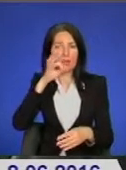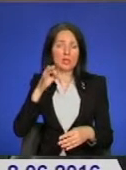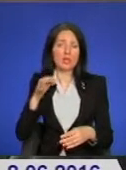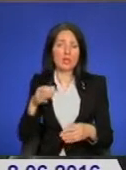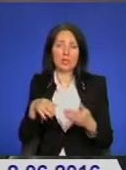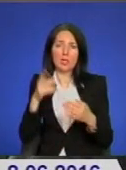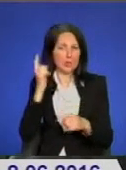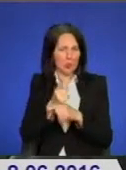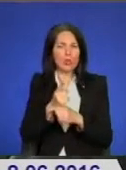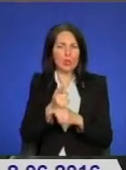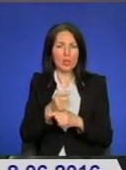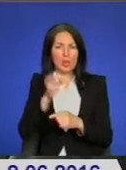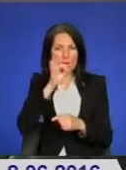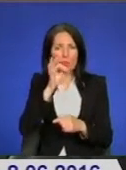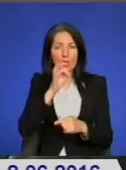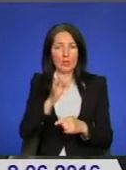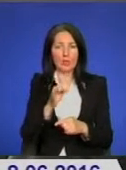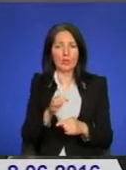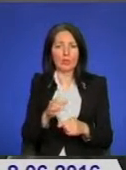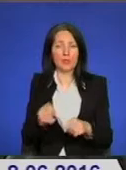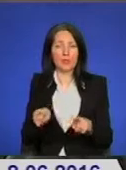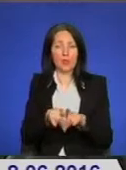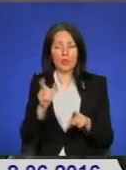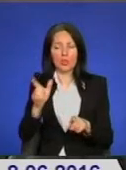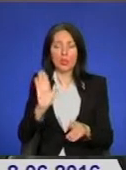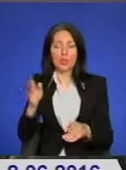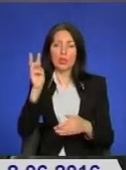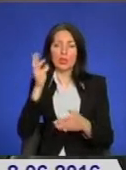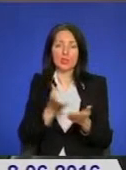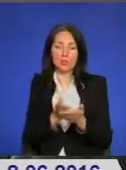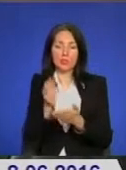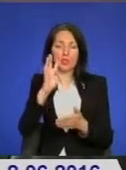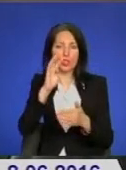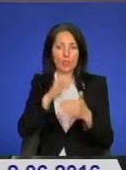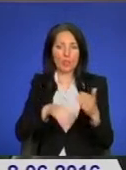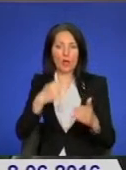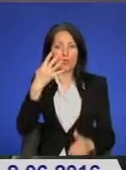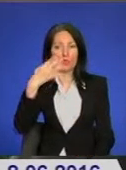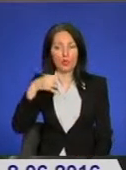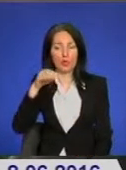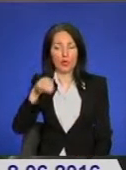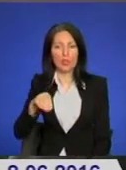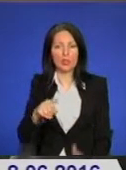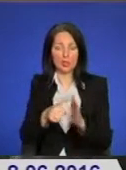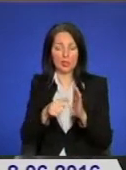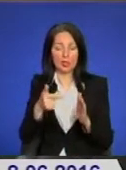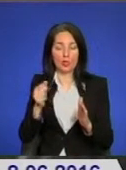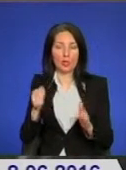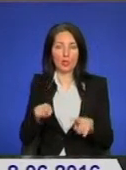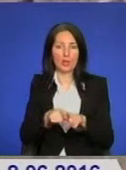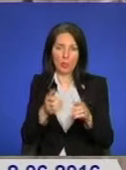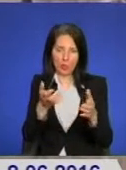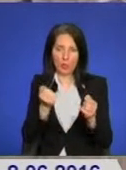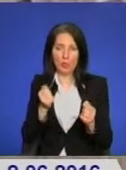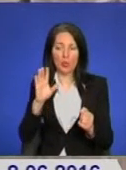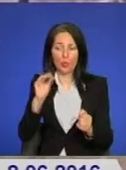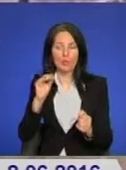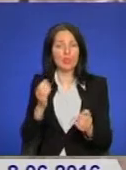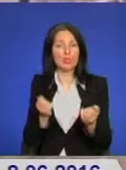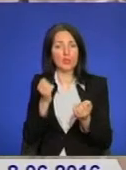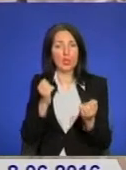400 гривень, також з вилученням посвідчення водія. А якщо третій раз людина в стані алкогольного, наркотичного або під